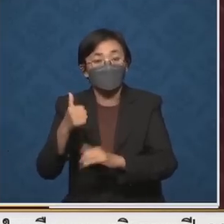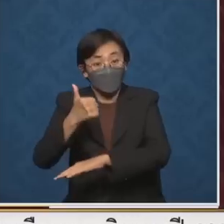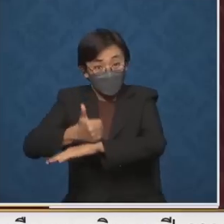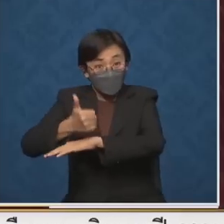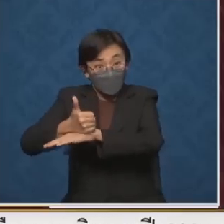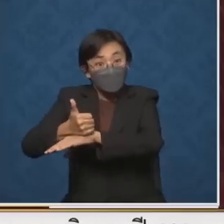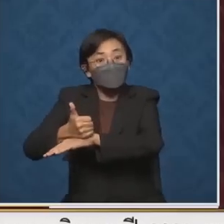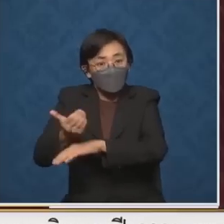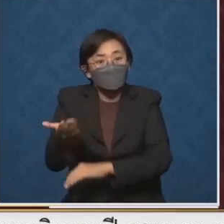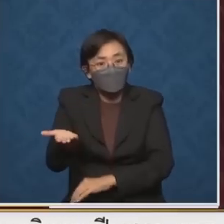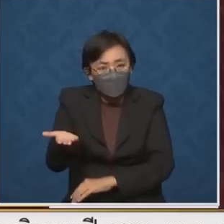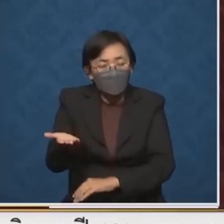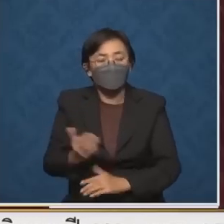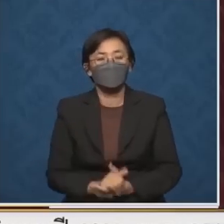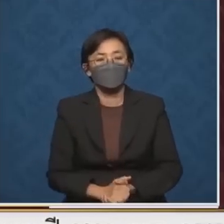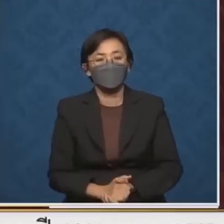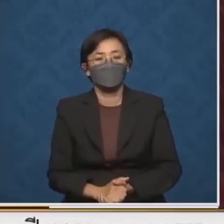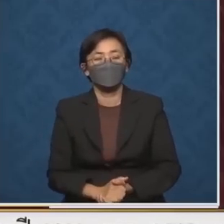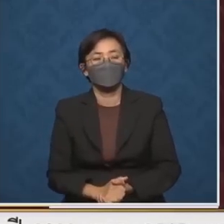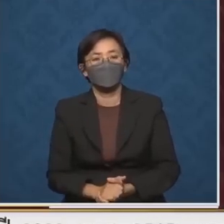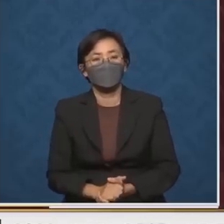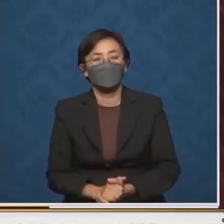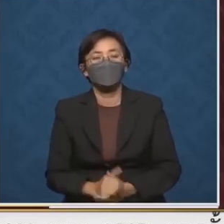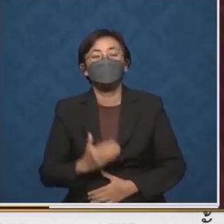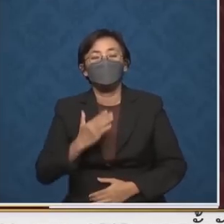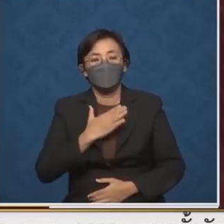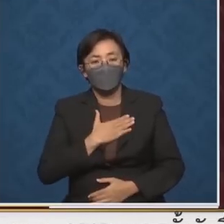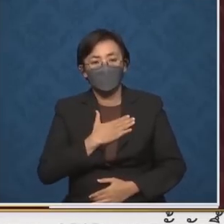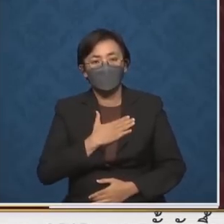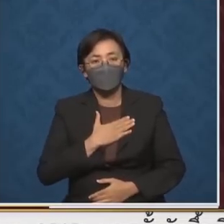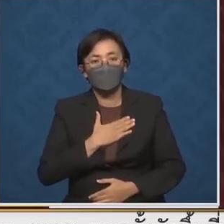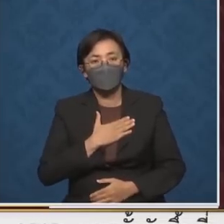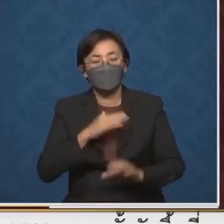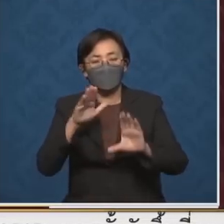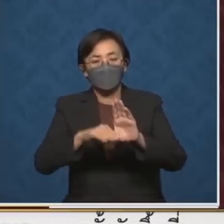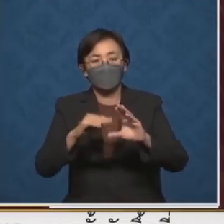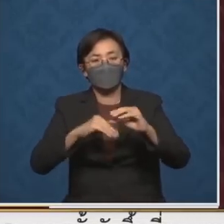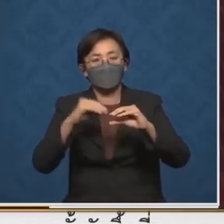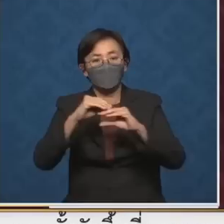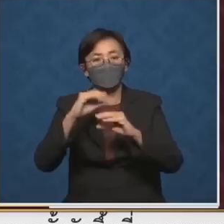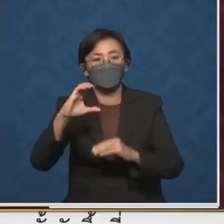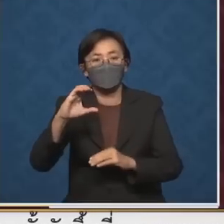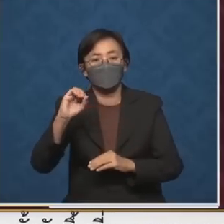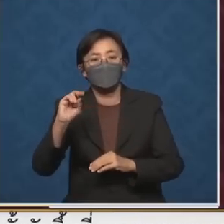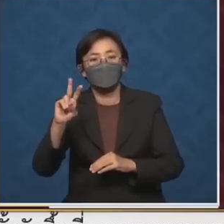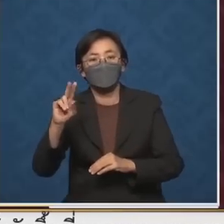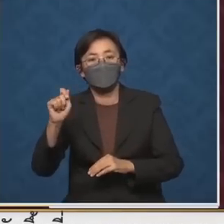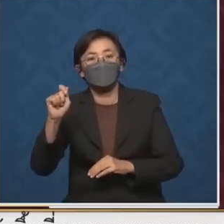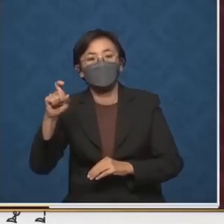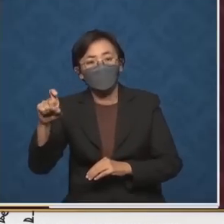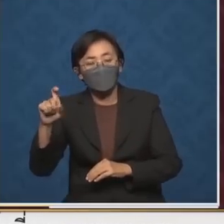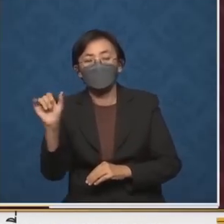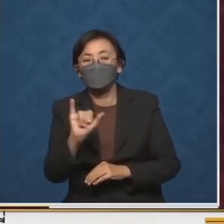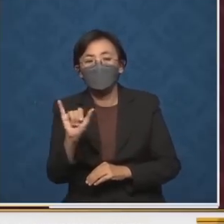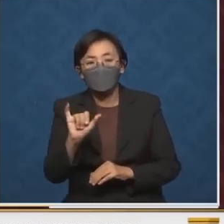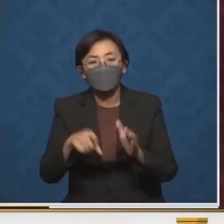าเรายงไม่เข้าโคแวคเพราะอะไรบางสื่ก็บอกว โอ้ ตอบมงขว